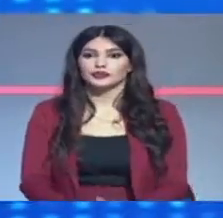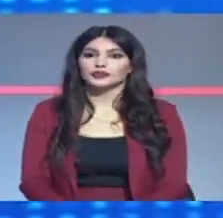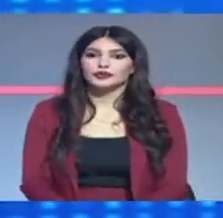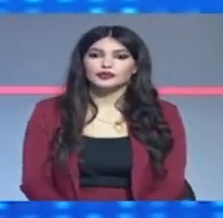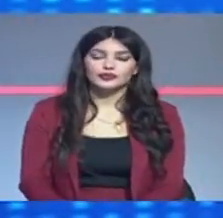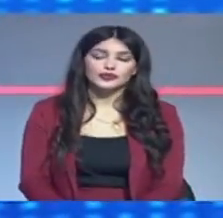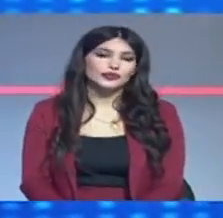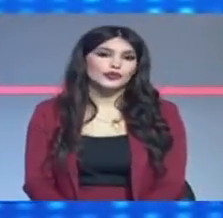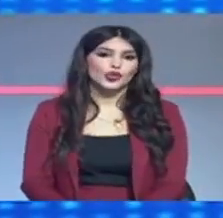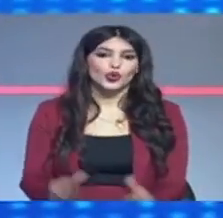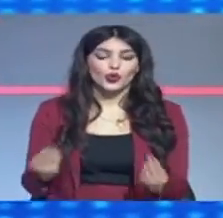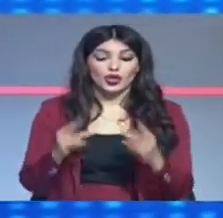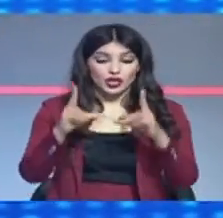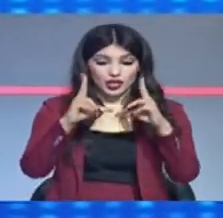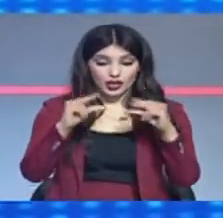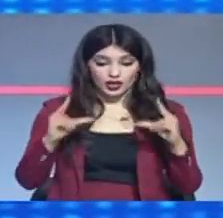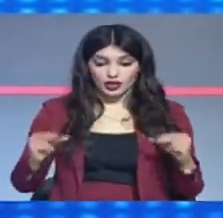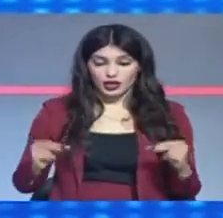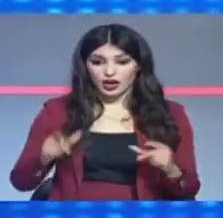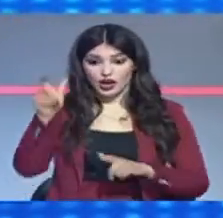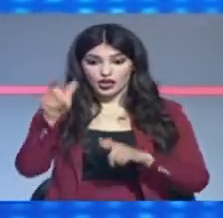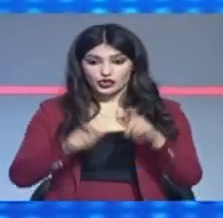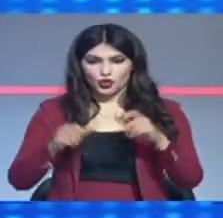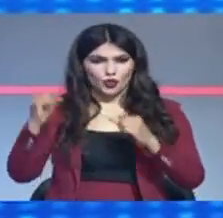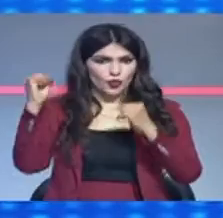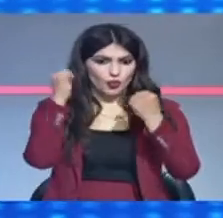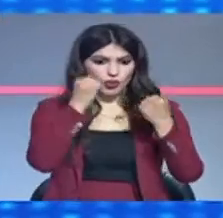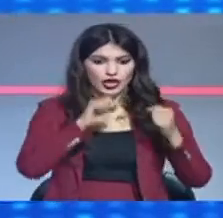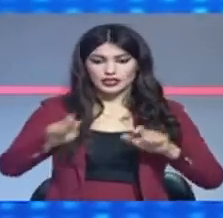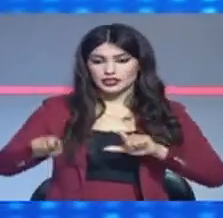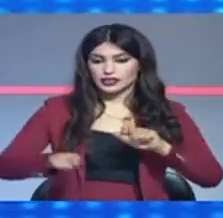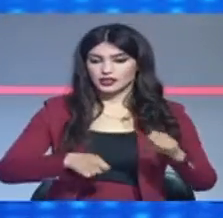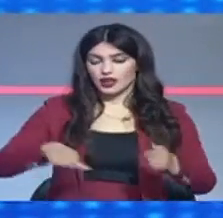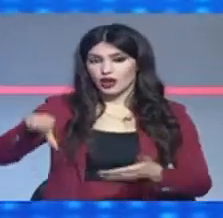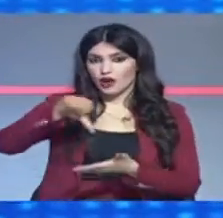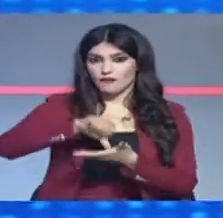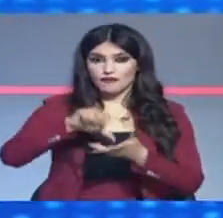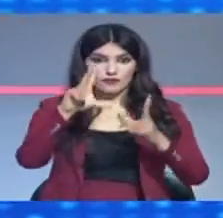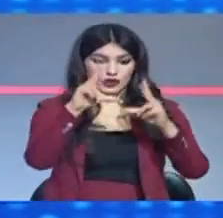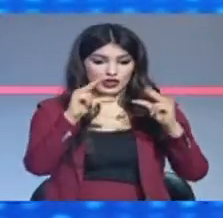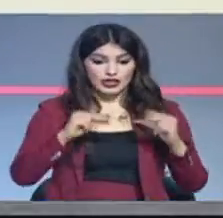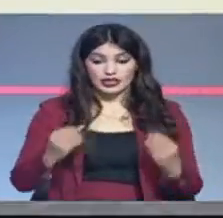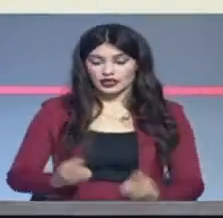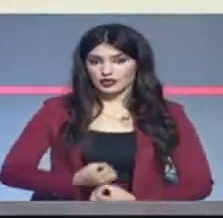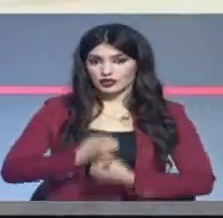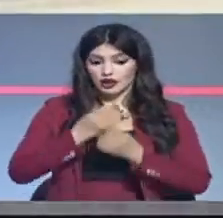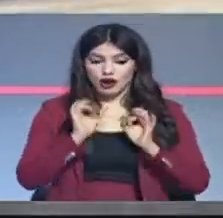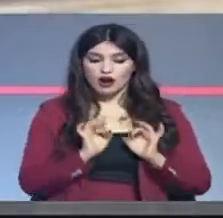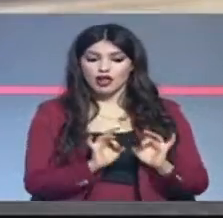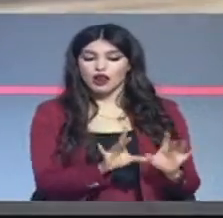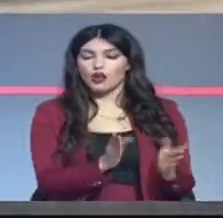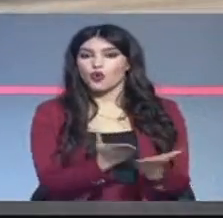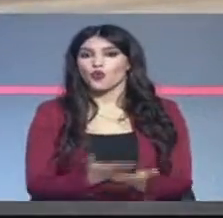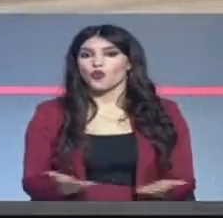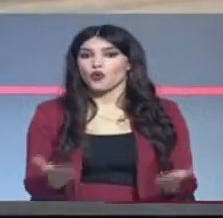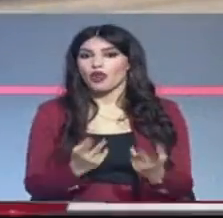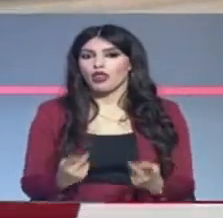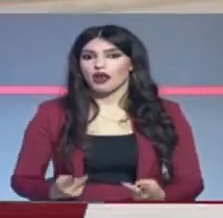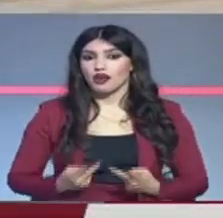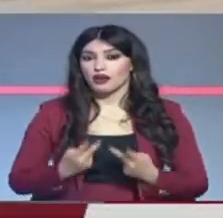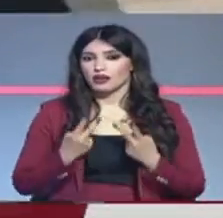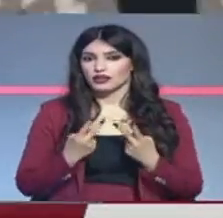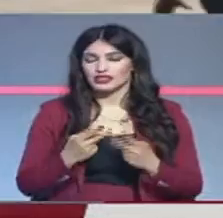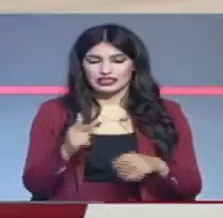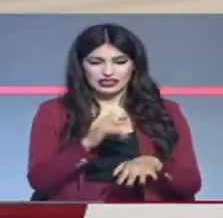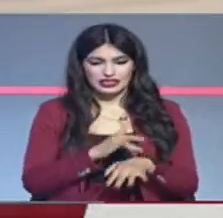في لبنان اغلق المحتجون بعض مداخل العاصمه بيروت في سياق التعبير عن رفضهم الاوضاع المعيشيه المتدنيه